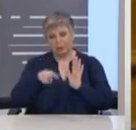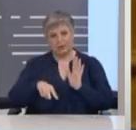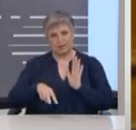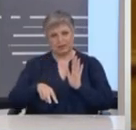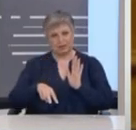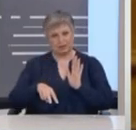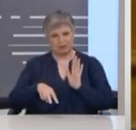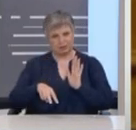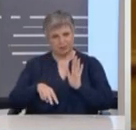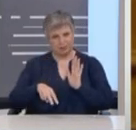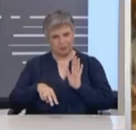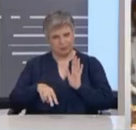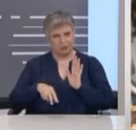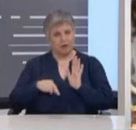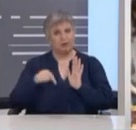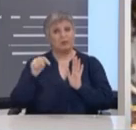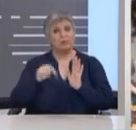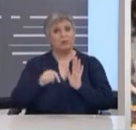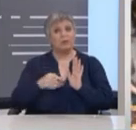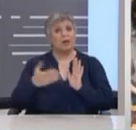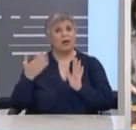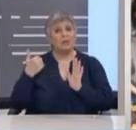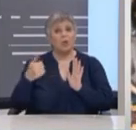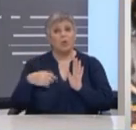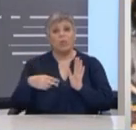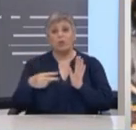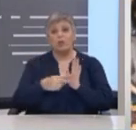αναλυτικά. Μιλάω για το ρινό έγγραφο του 17.